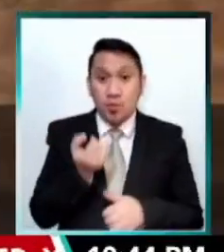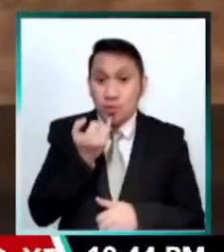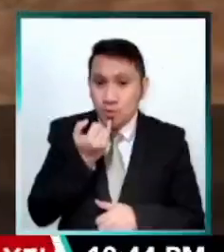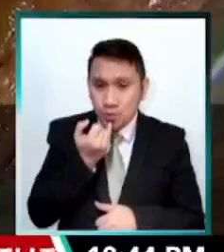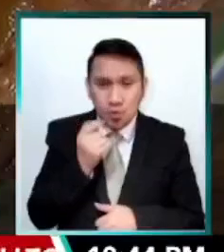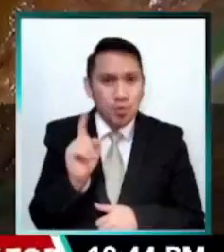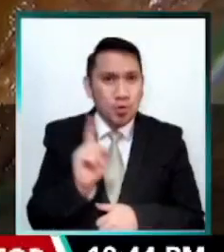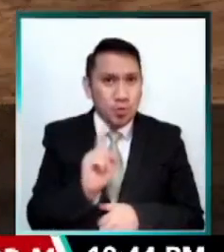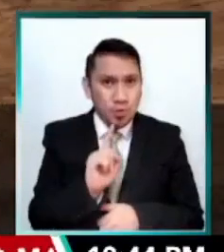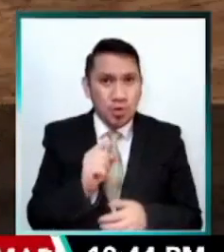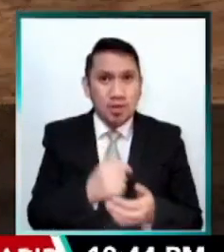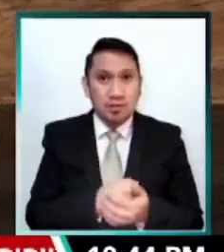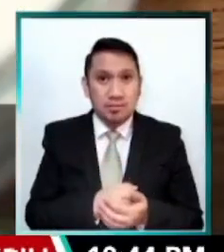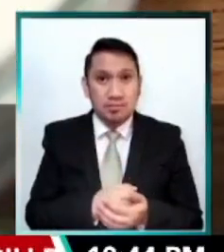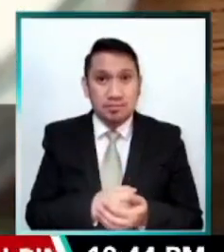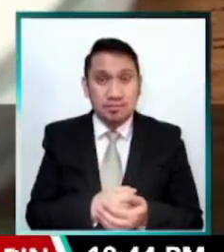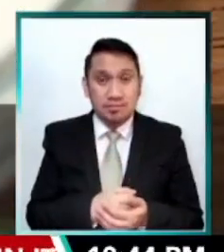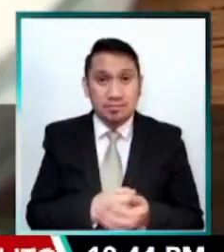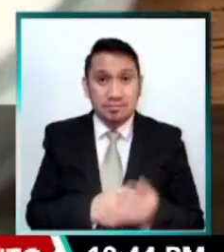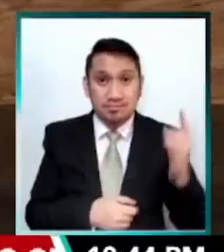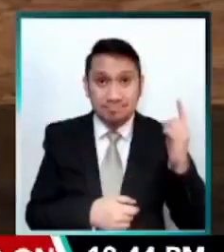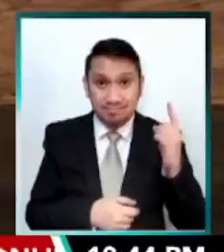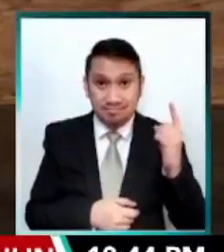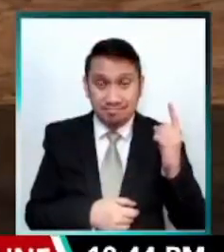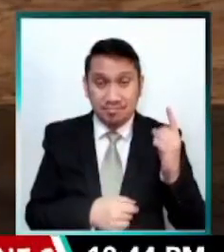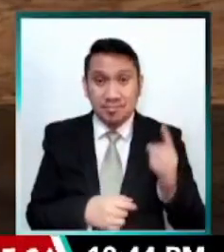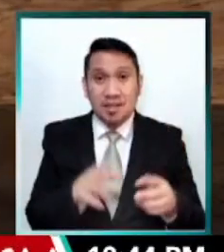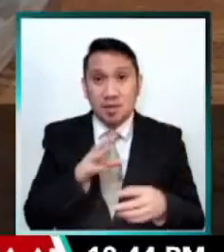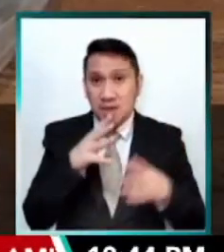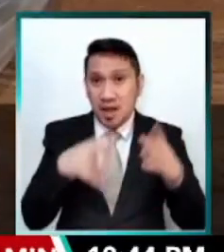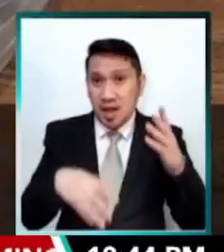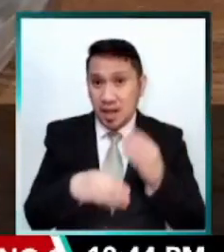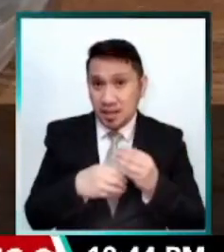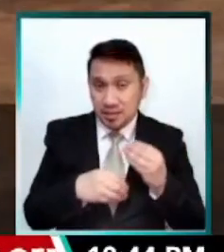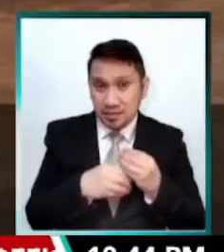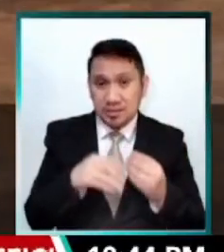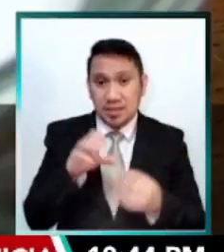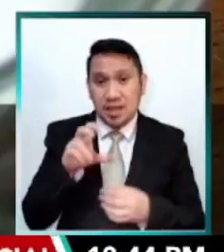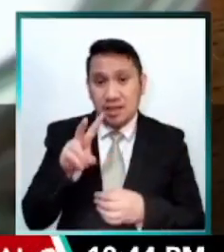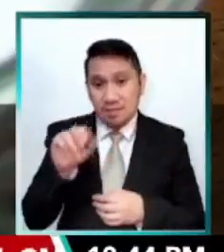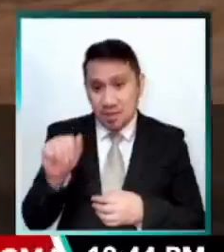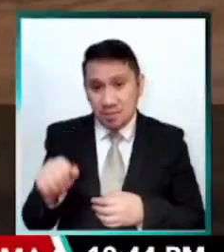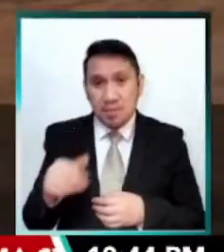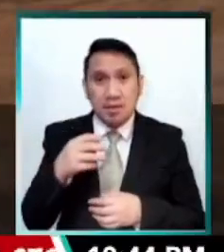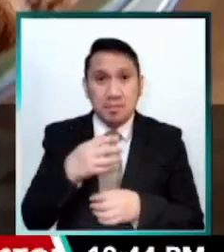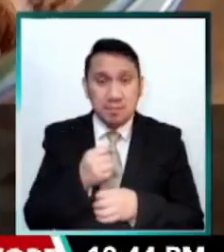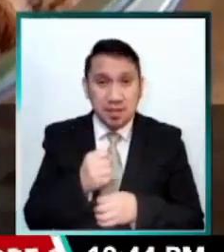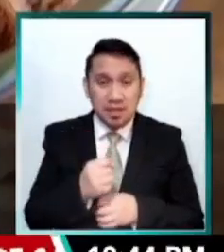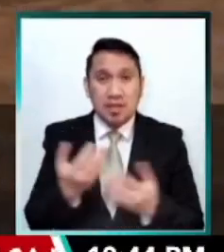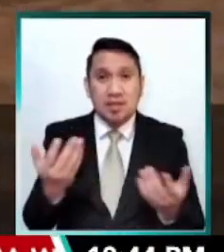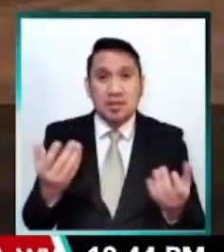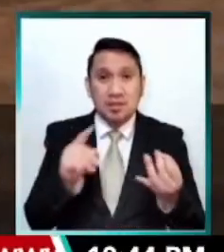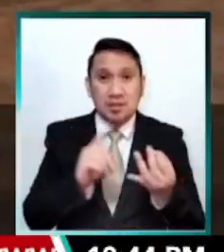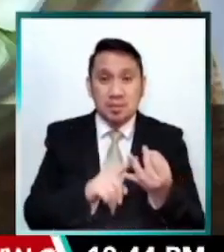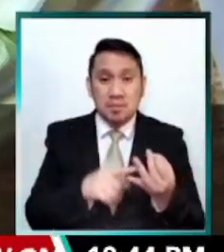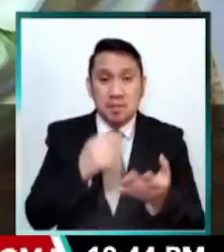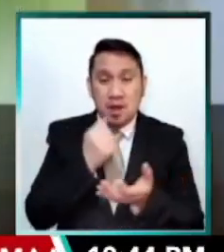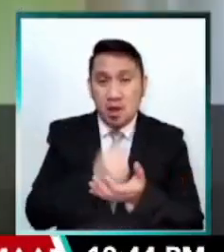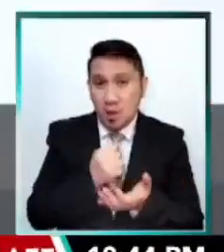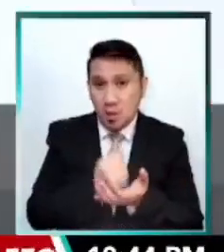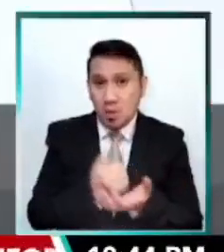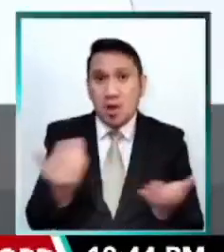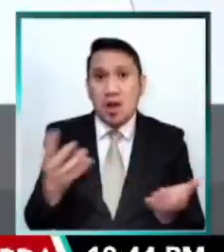natirang pasta at lechon kawali. Pandagdag, evaporated milk, tubig, boiled egg, tostadong bawang at spring